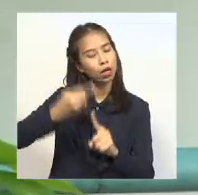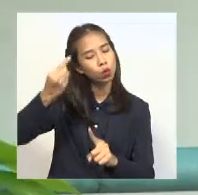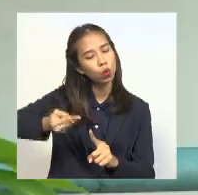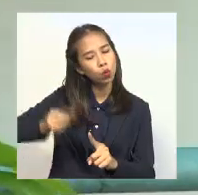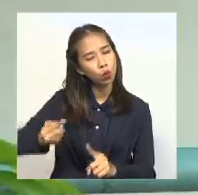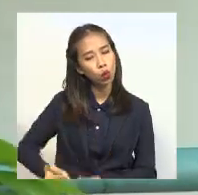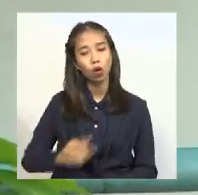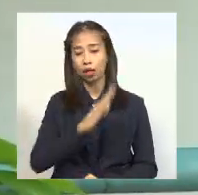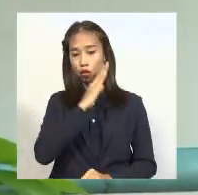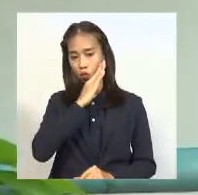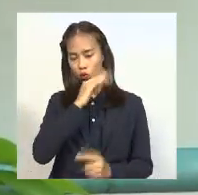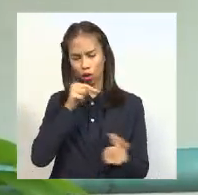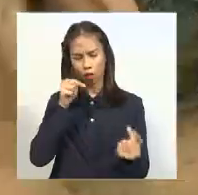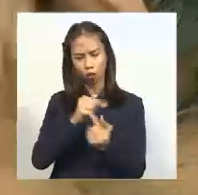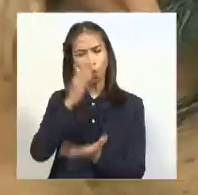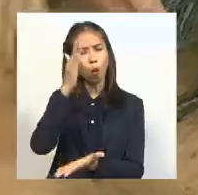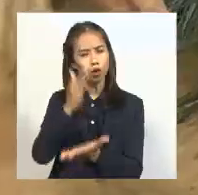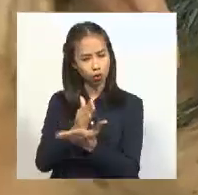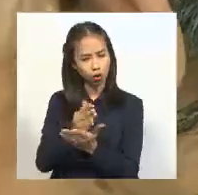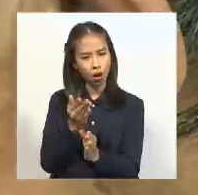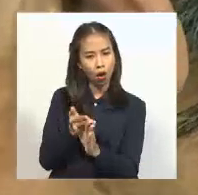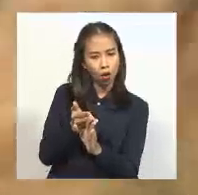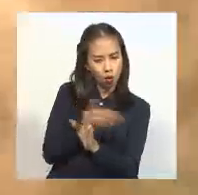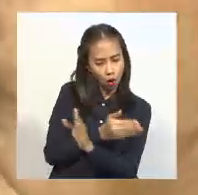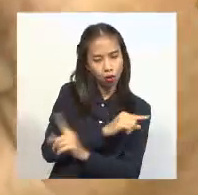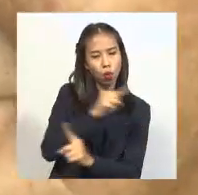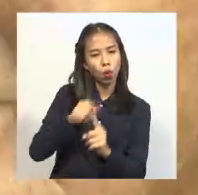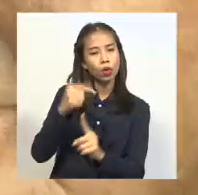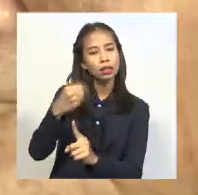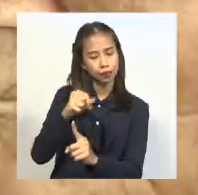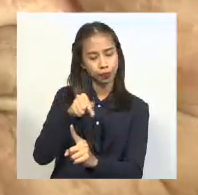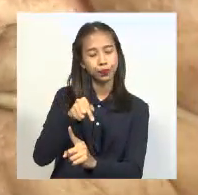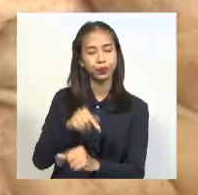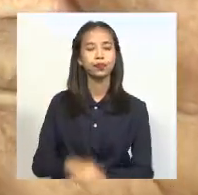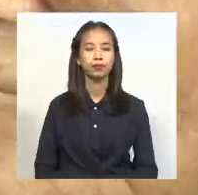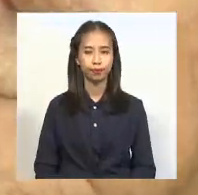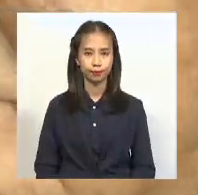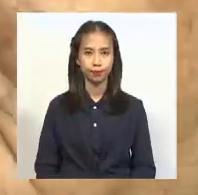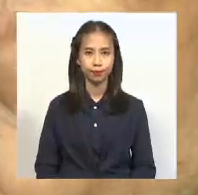ดวันที่10ตรงกับวันหยุดราชการก็จะจ่ายในวันทำการก่อนที่จะถึงวันหยุดนั้นๆค่ะ